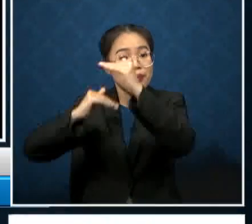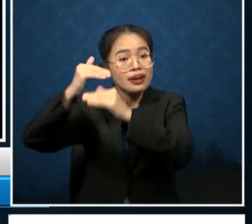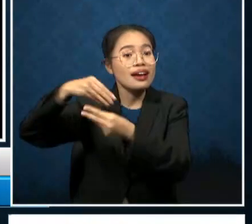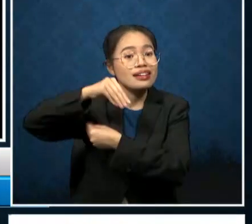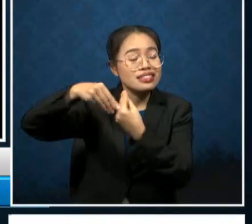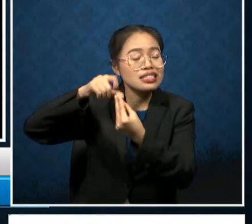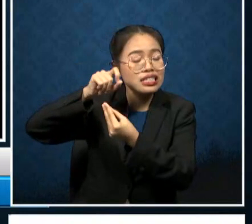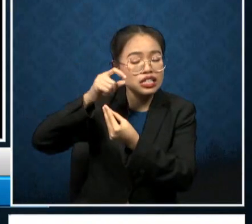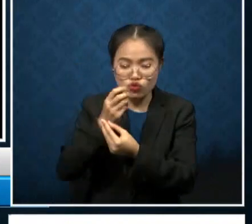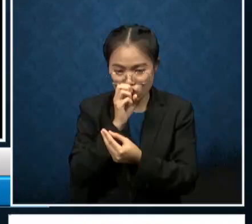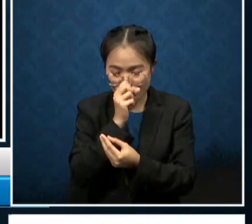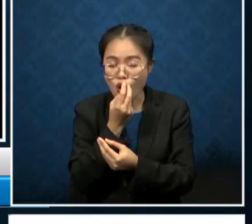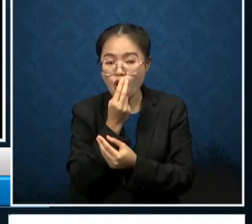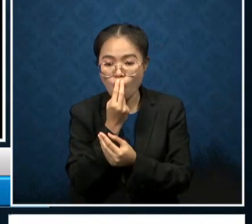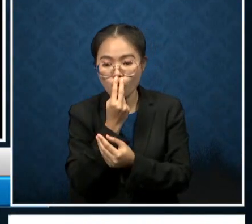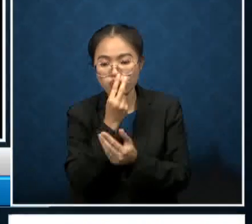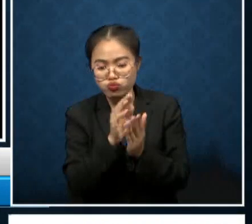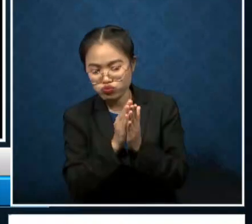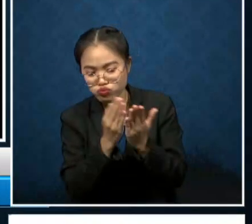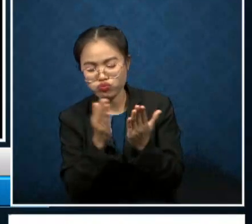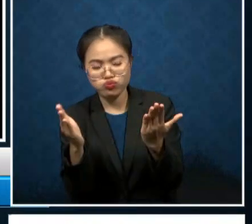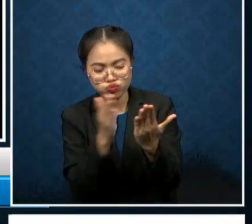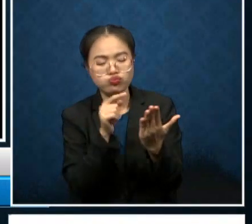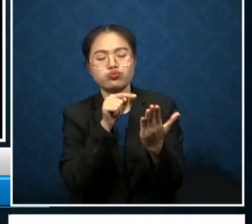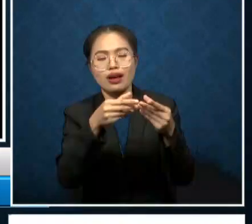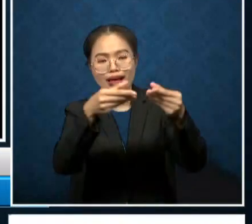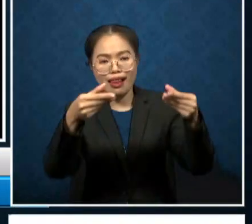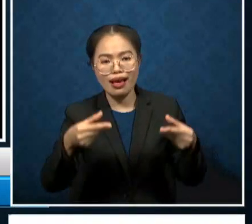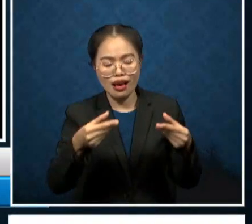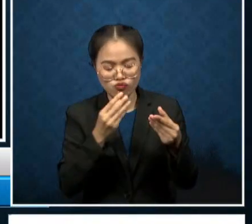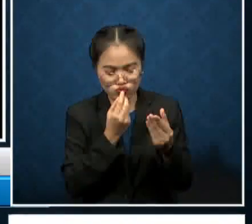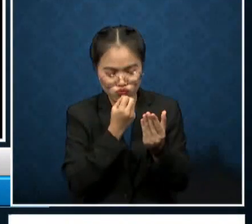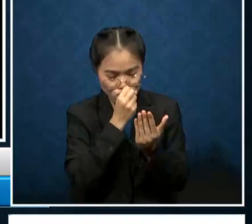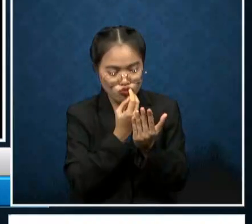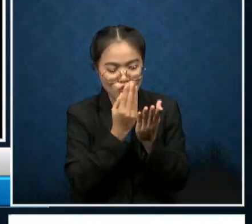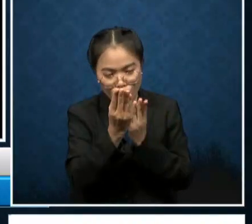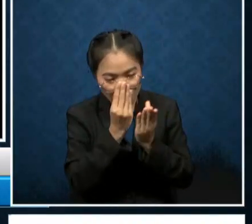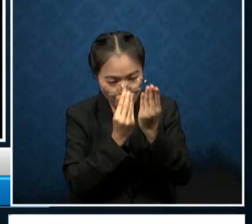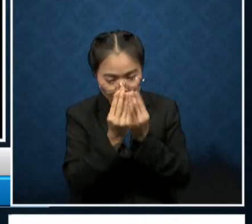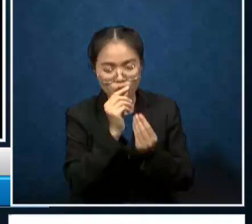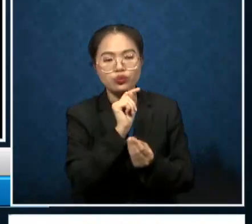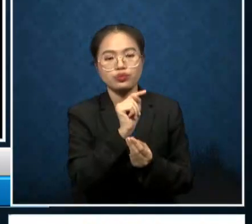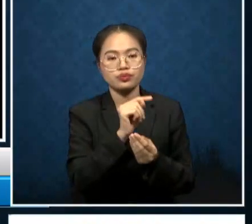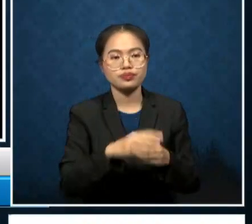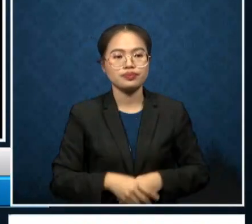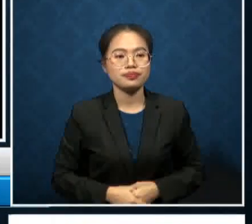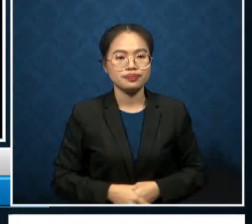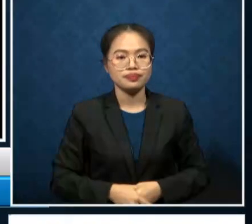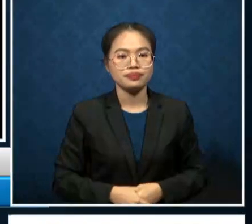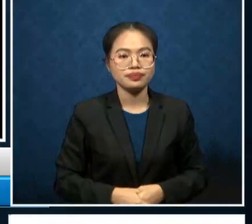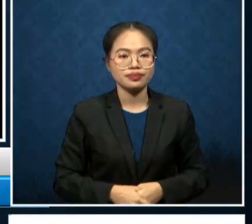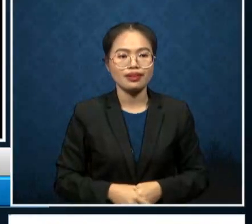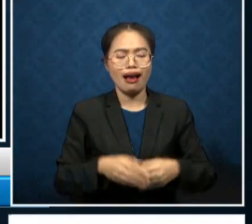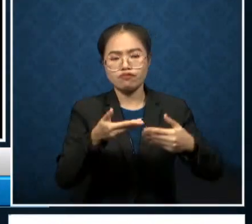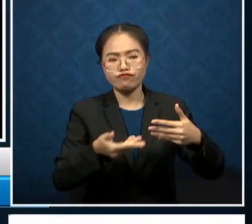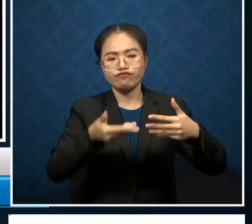อยู่ในเอกสารนะครับขอเรียนคนท่านสมาชิกหรือท่านประธานนกุณาศึกษาถ้าเพต้องการเพิ่มเติมตรงนั้นนะครับเพราะเรามองว่าการ